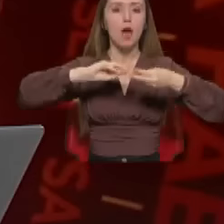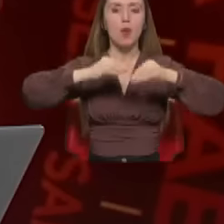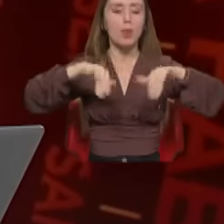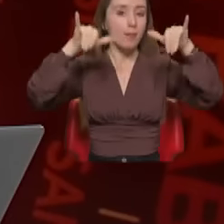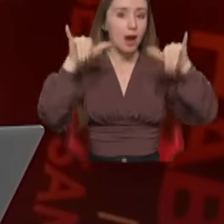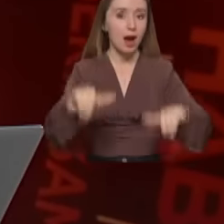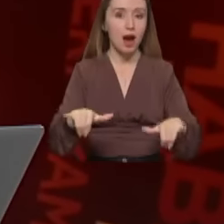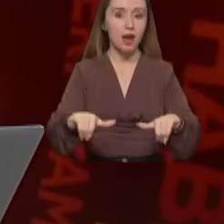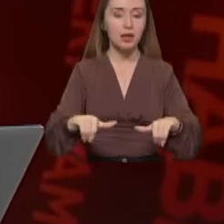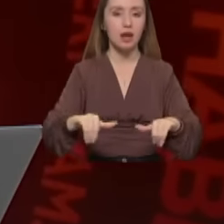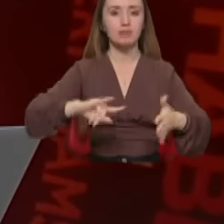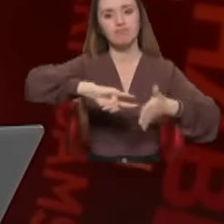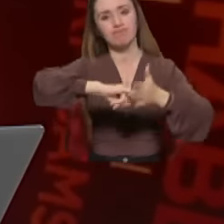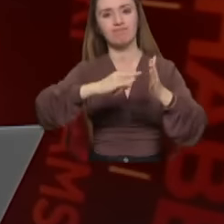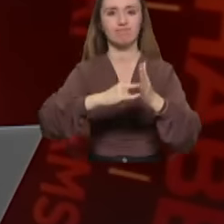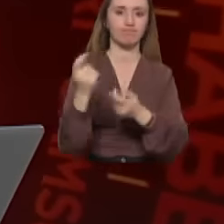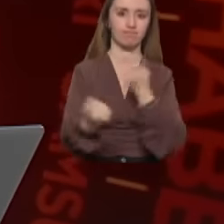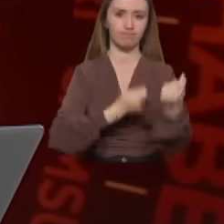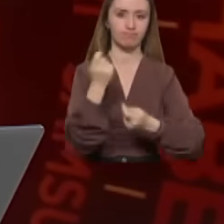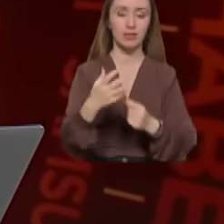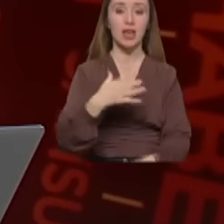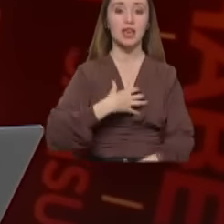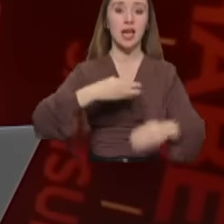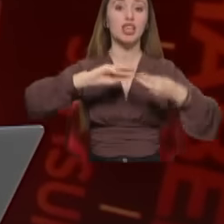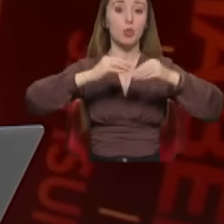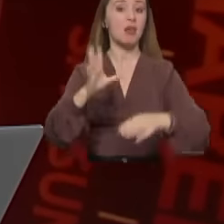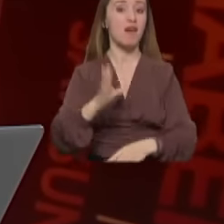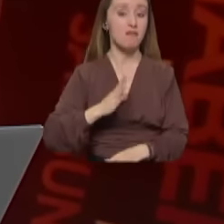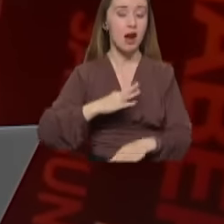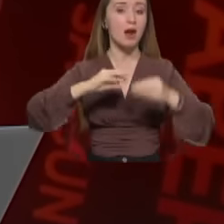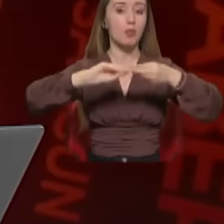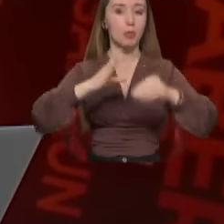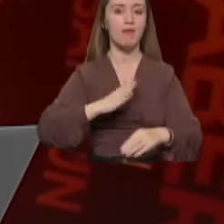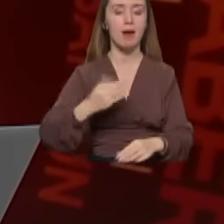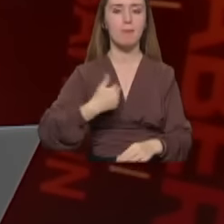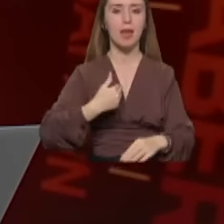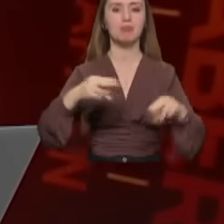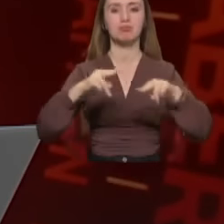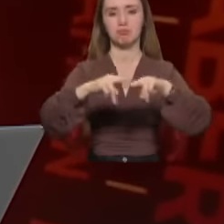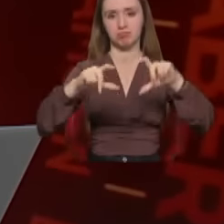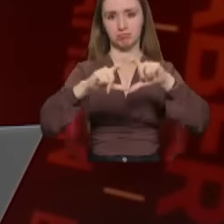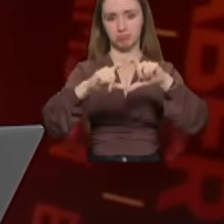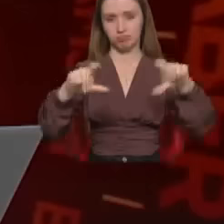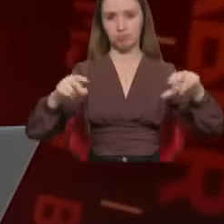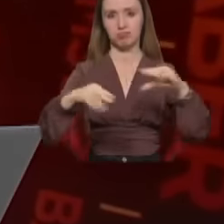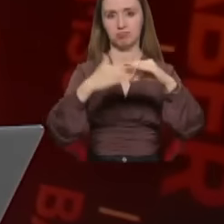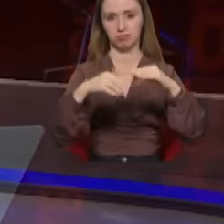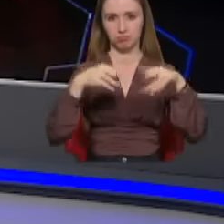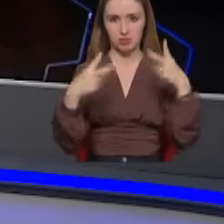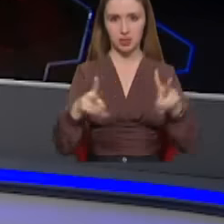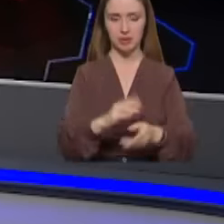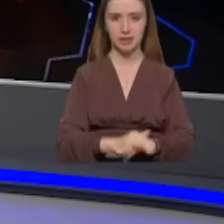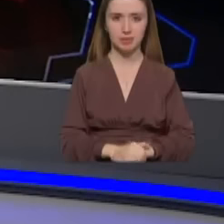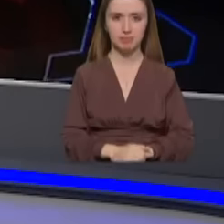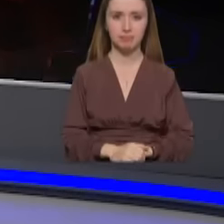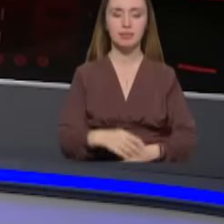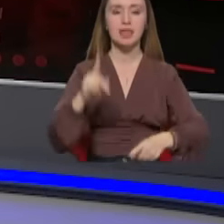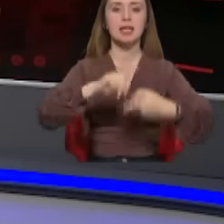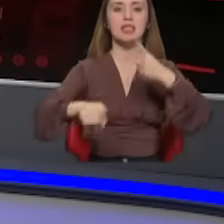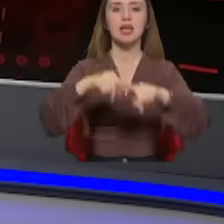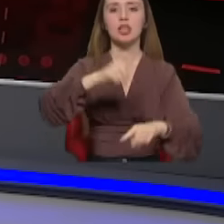aynı, geçim sıkıntısı. Sizler de kendi derdinizi, sorunlarınızı benim derdim başlığına yazabilirsiniz.